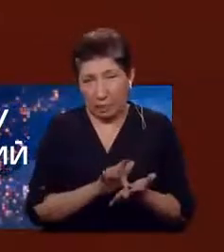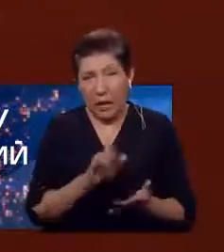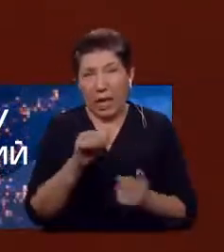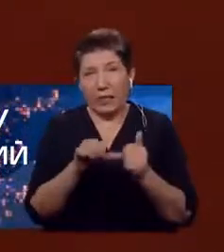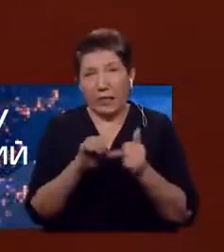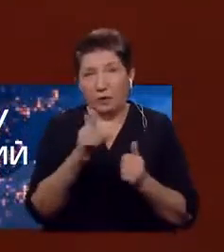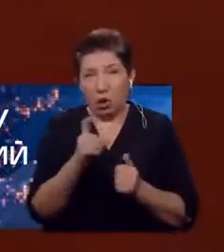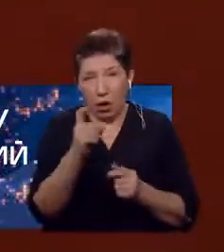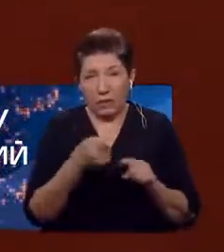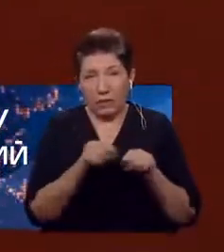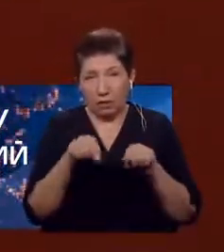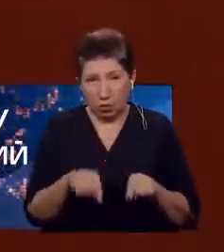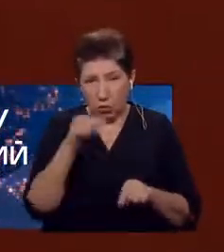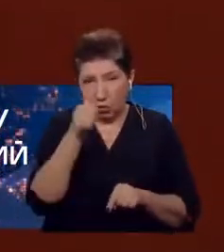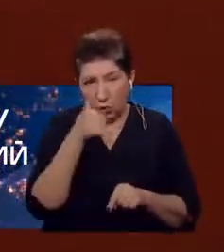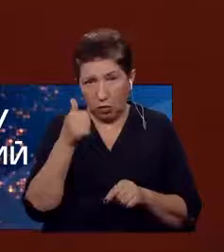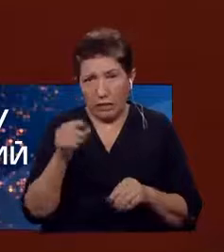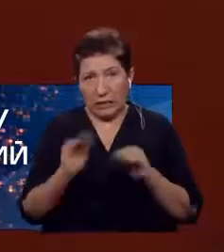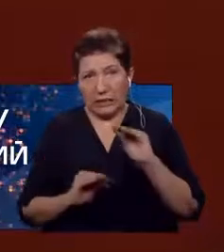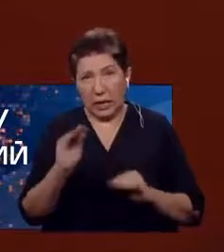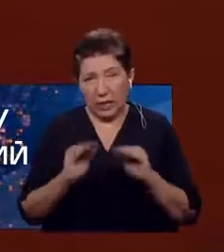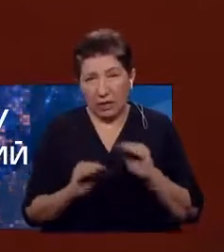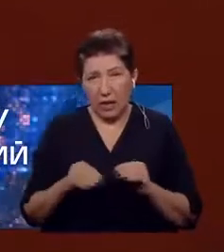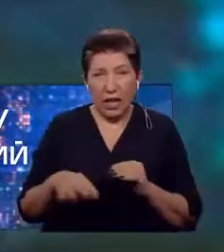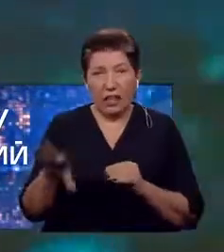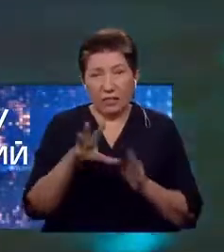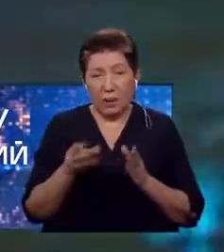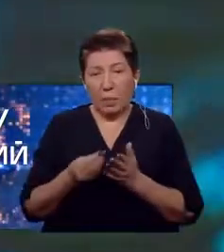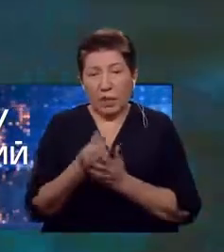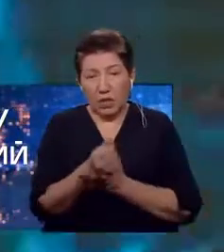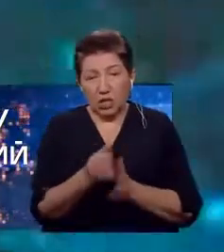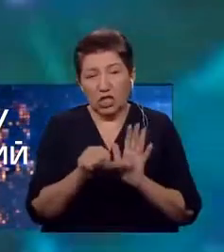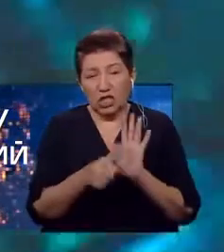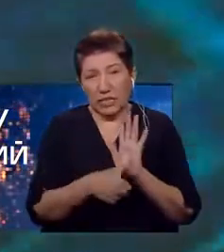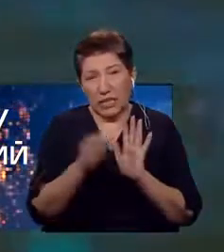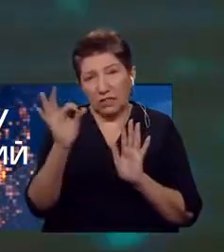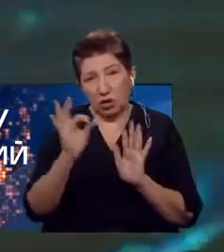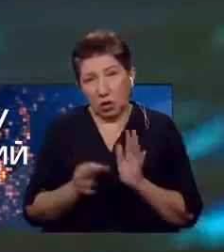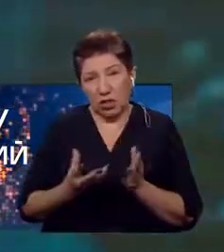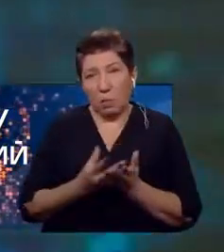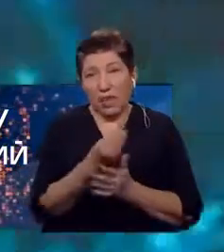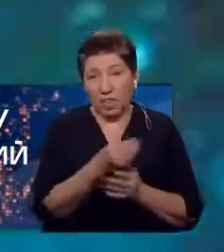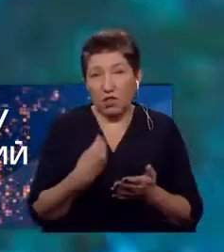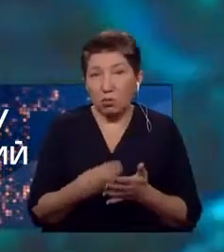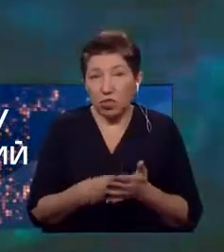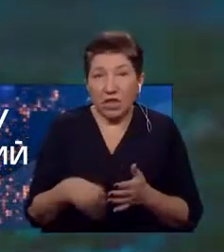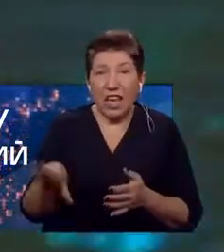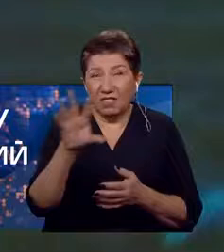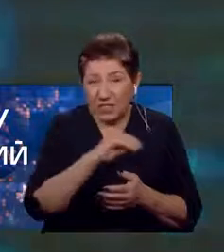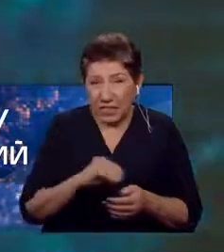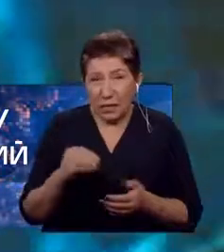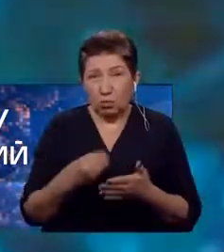«Нафтогаз» в цьому році склав, всі наші платежі в бюджет склали приблизно 16%. Тобто 16% всіх